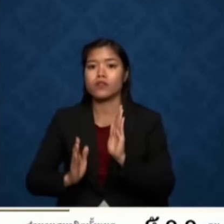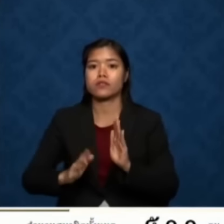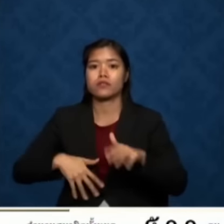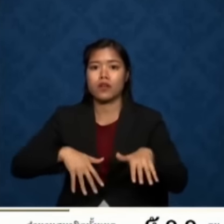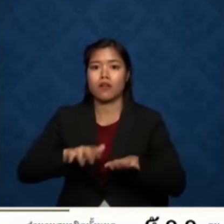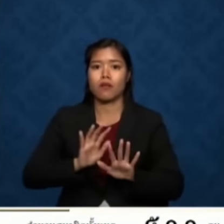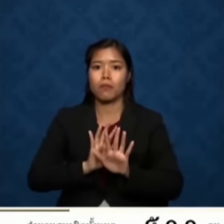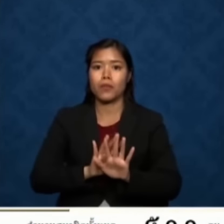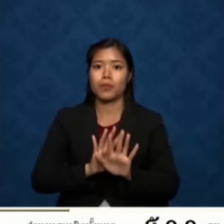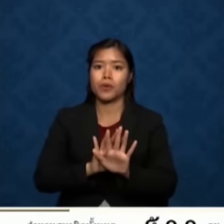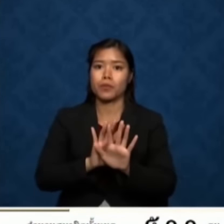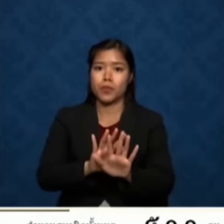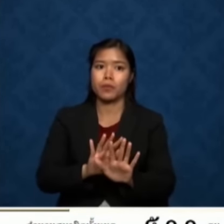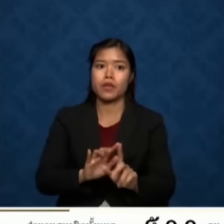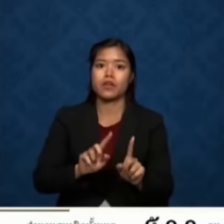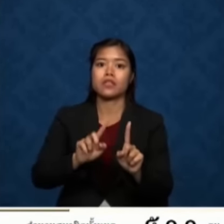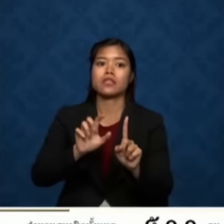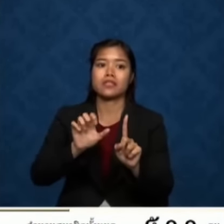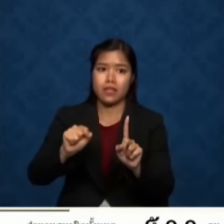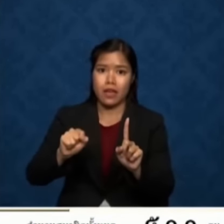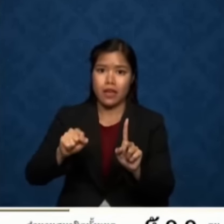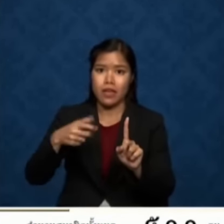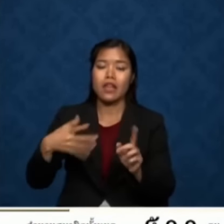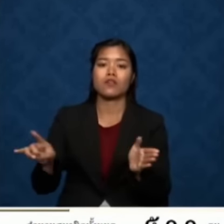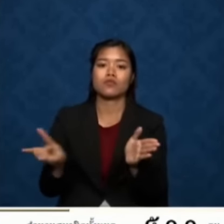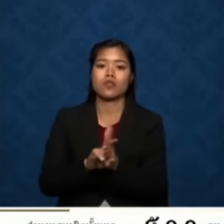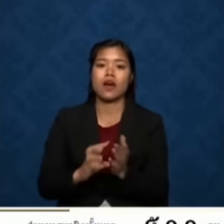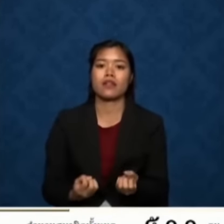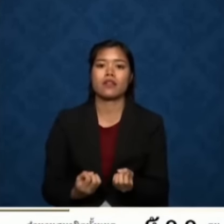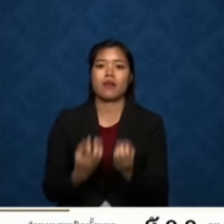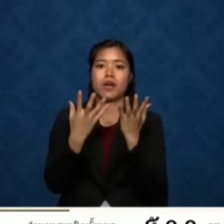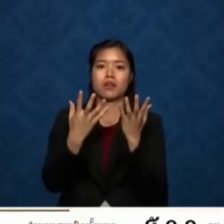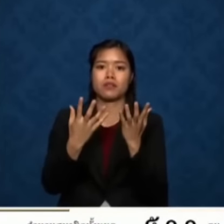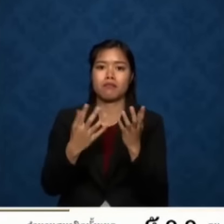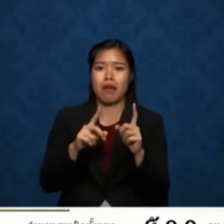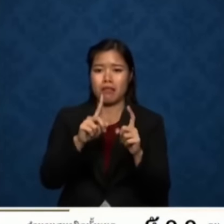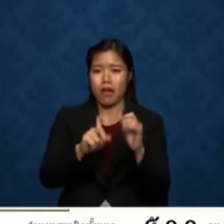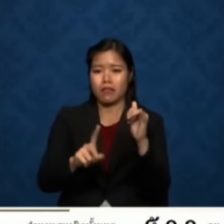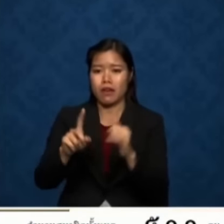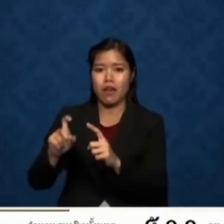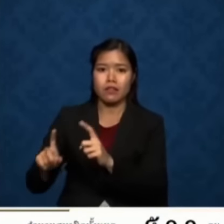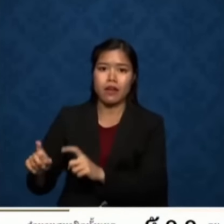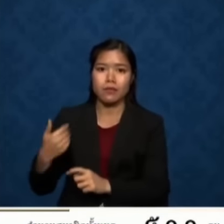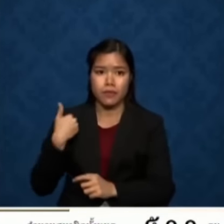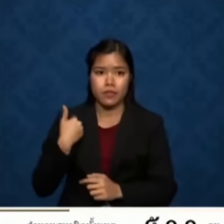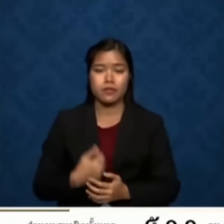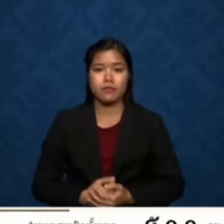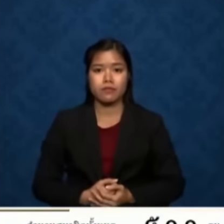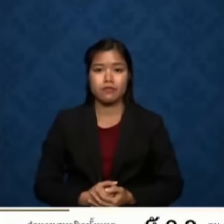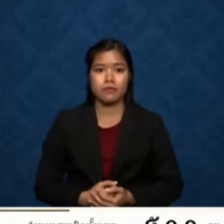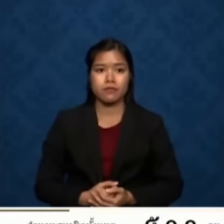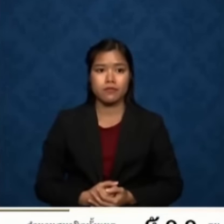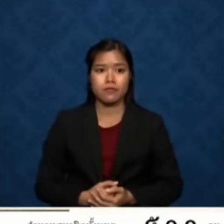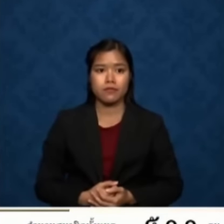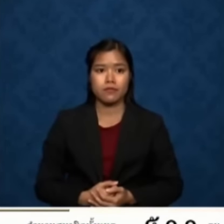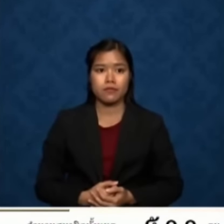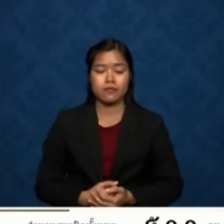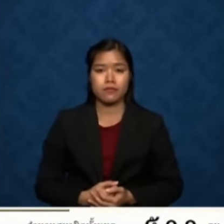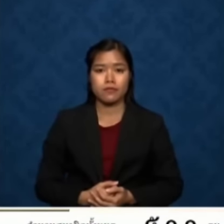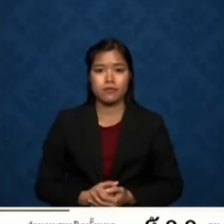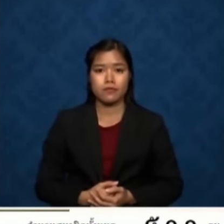18สุดท้ายก็มีระเบิดลงไปตายจำนวนมากนะนี่ก็เป็นเหตุ